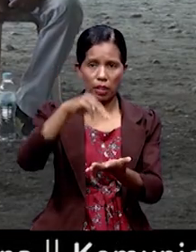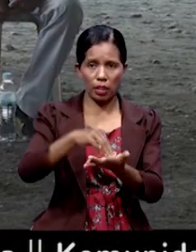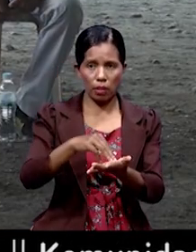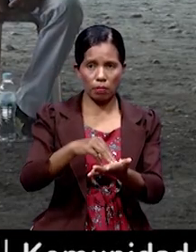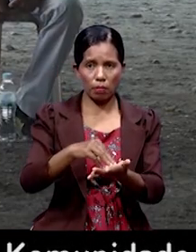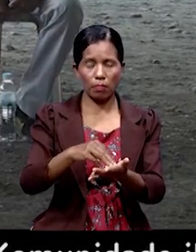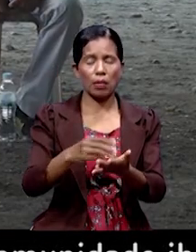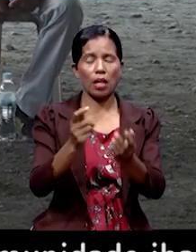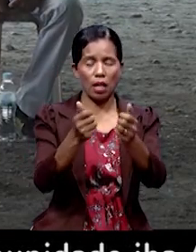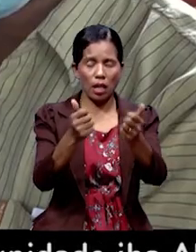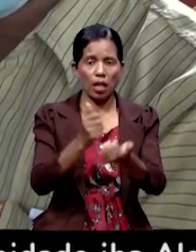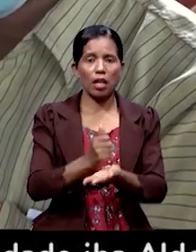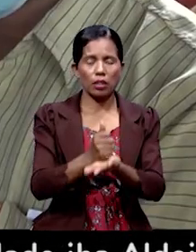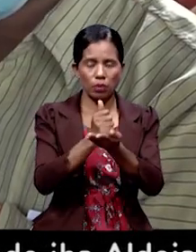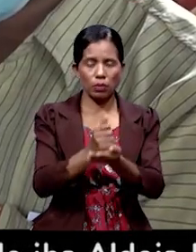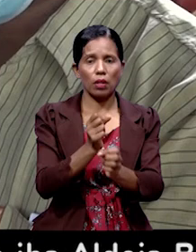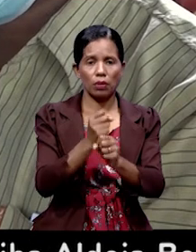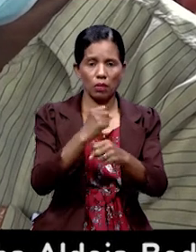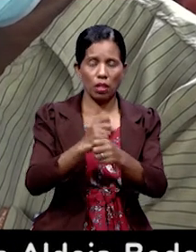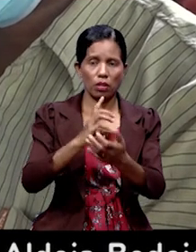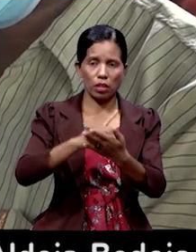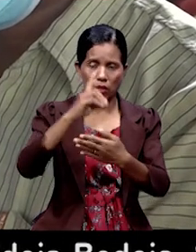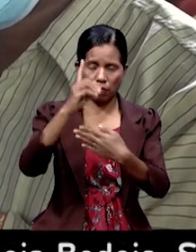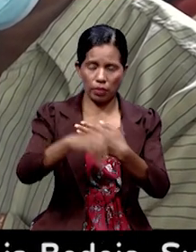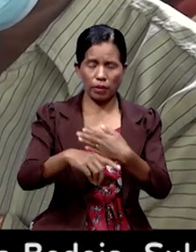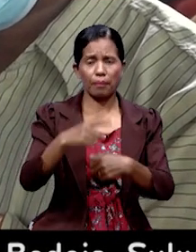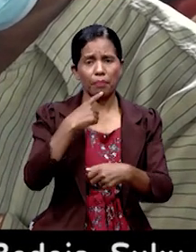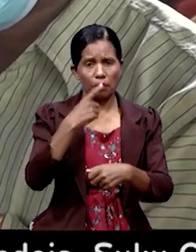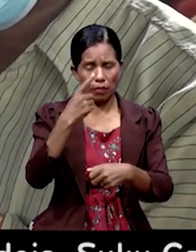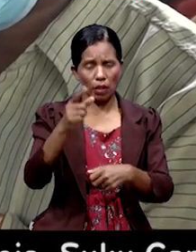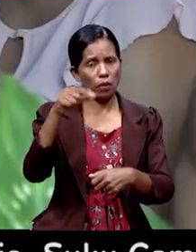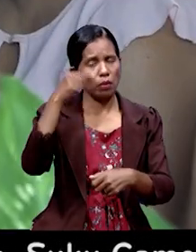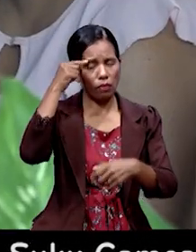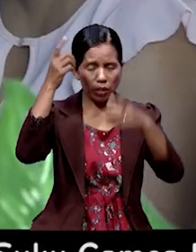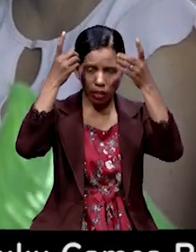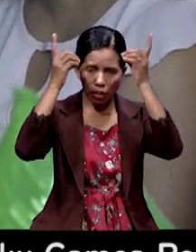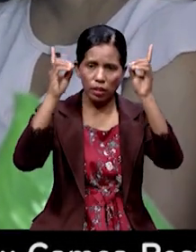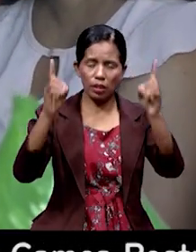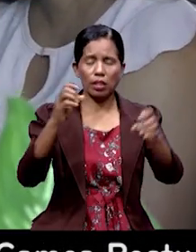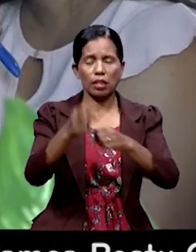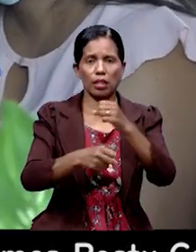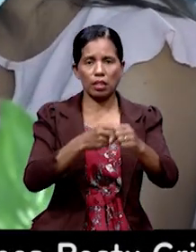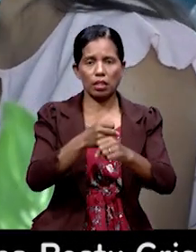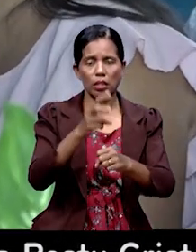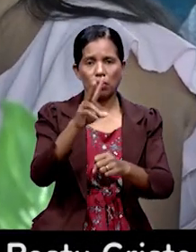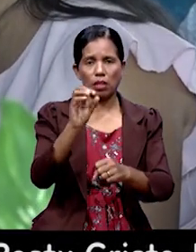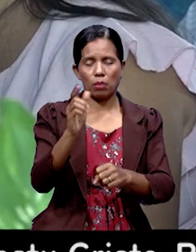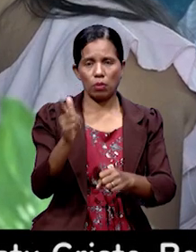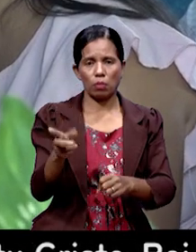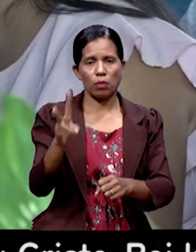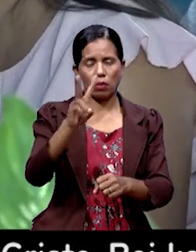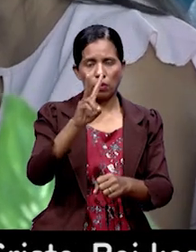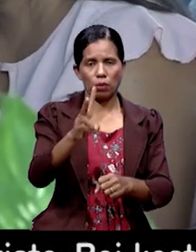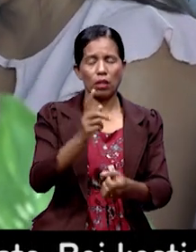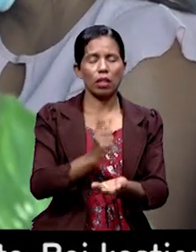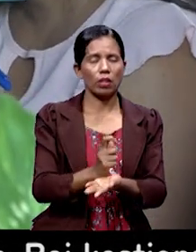Ataúro atuhalo dezvolvimentul. Sara Lobo Mosateten, guvernul decidi ona catachia tina în rihun rua ruanului resin rua.